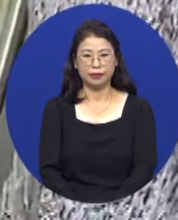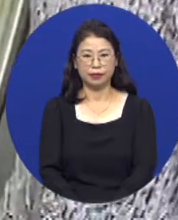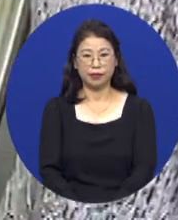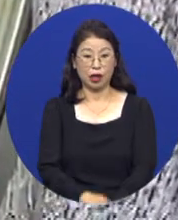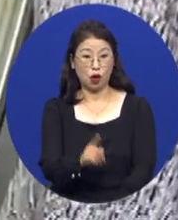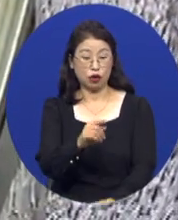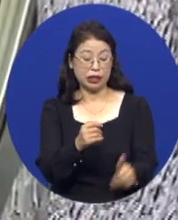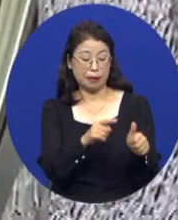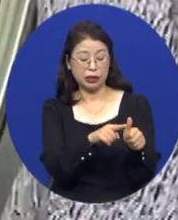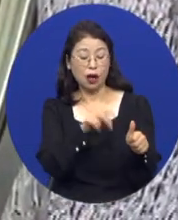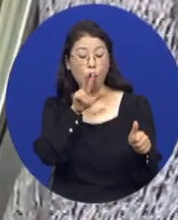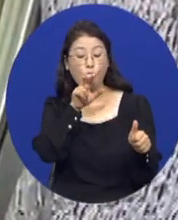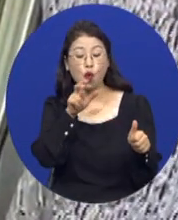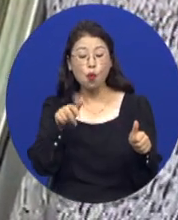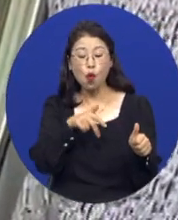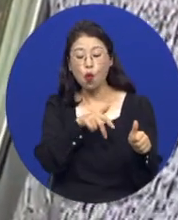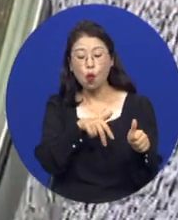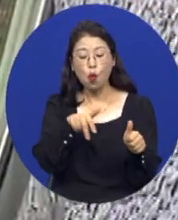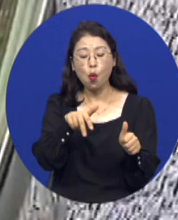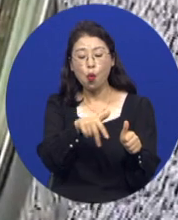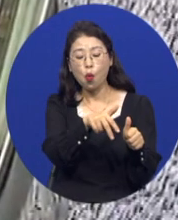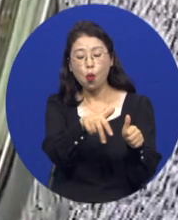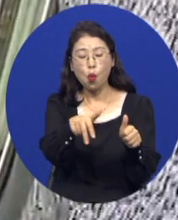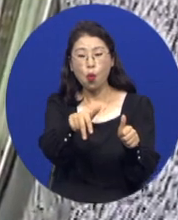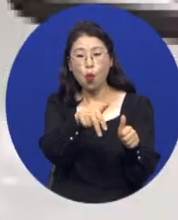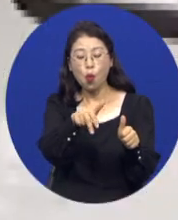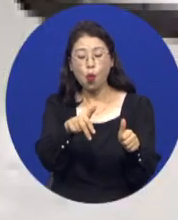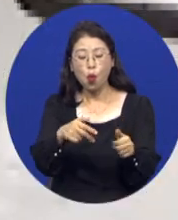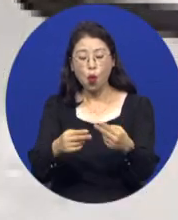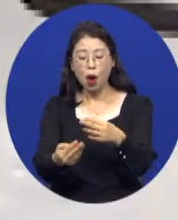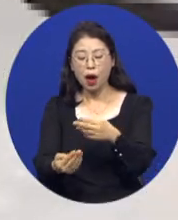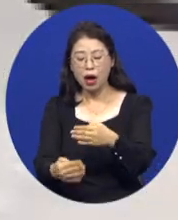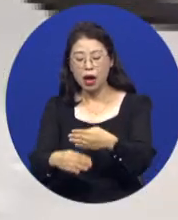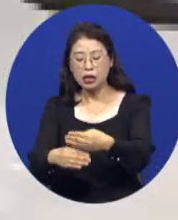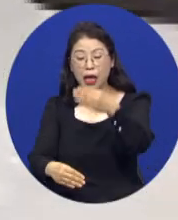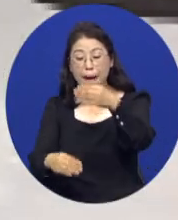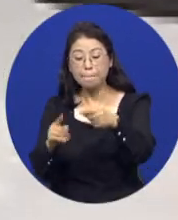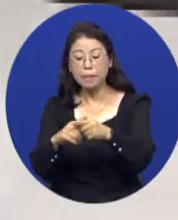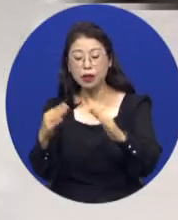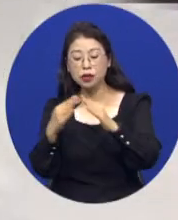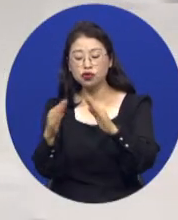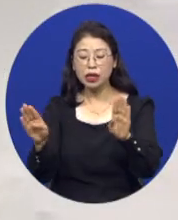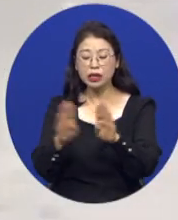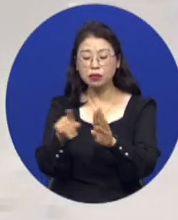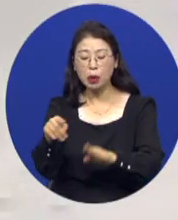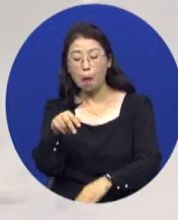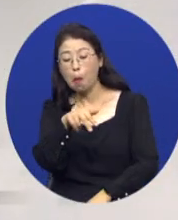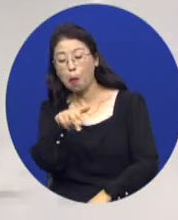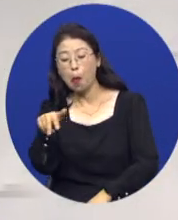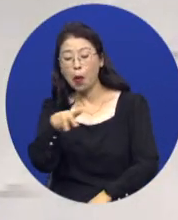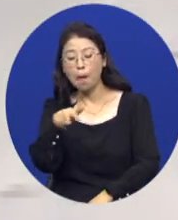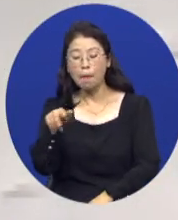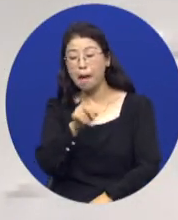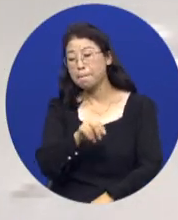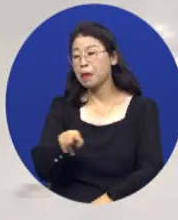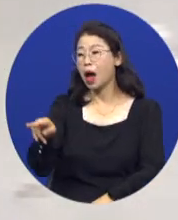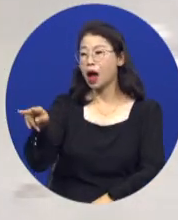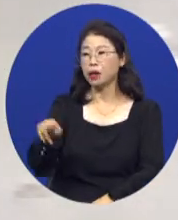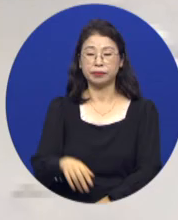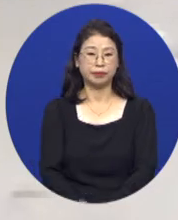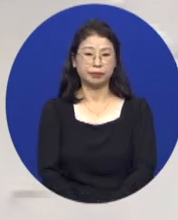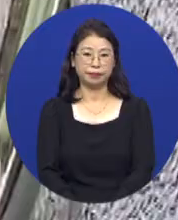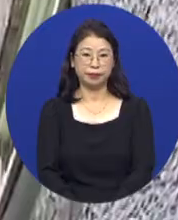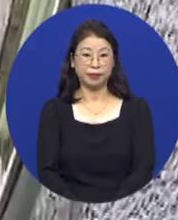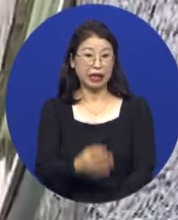한 남성이 골목으로 걸어 들어옵니다 담벼락을 따라 주택 대문 앞을 서성이더니 유유히 자리를 떠납니다